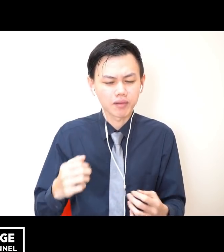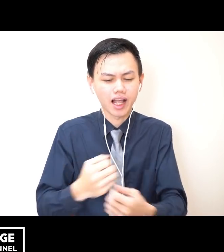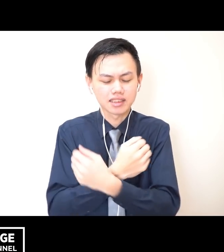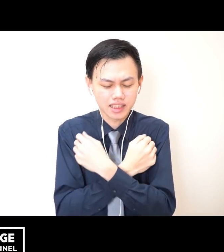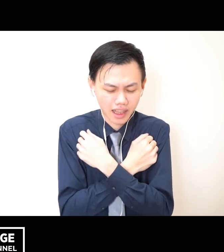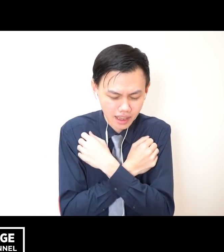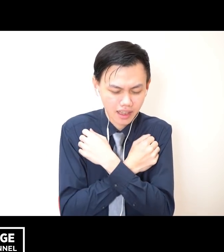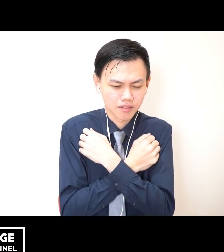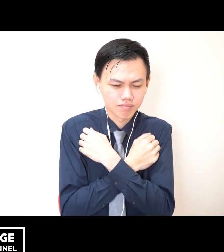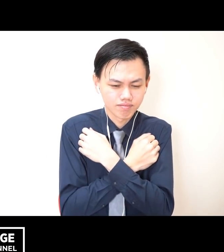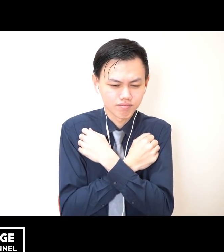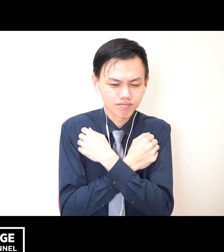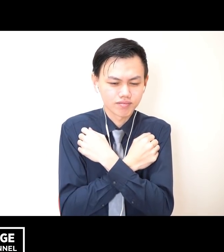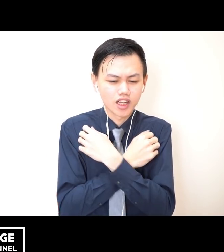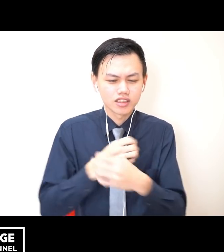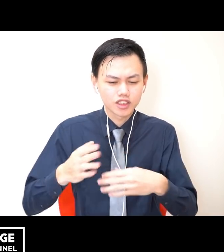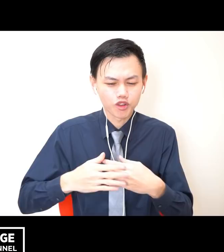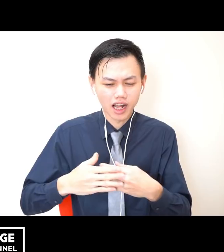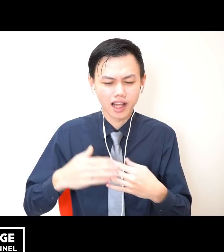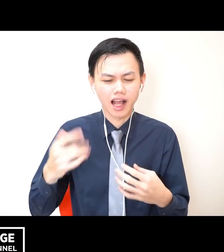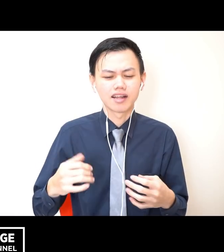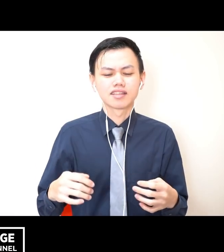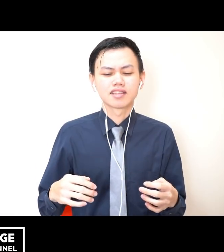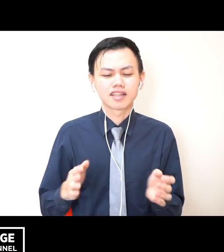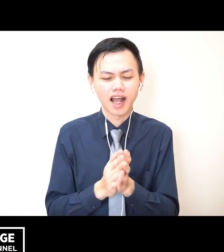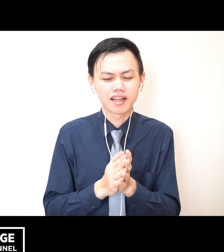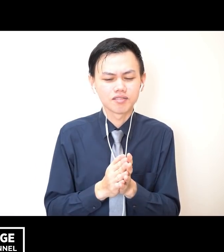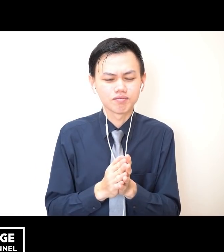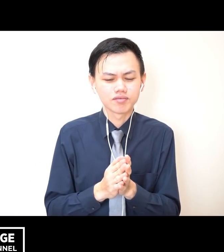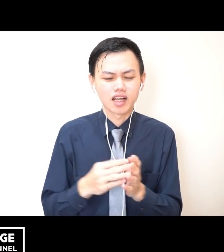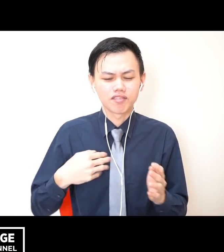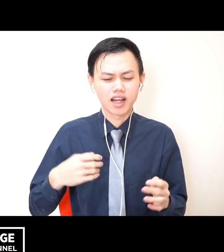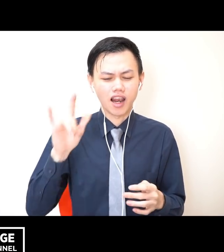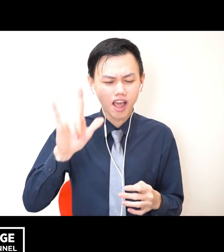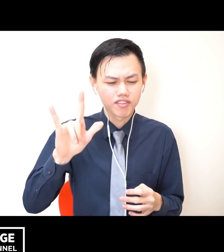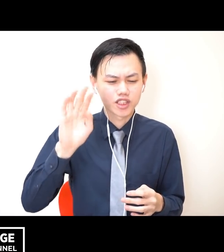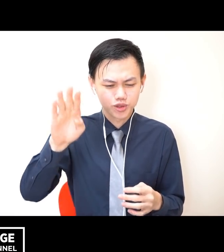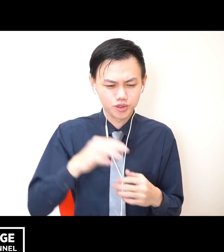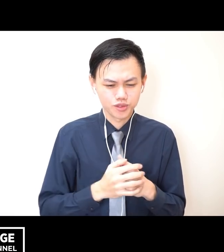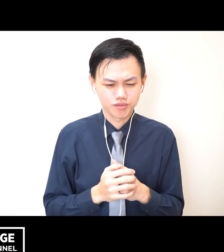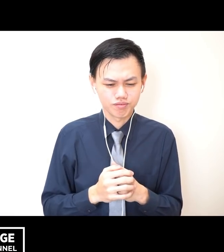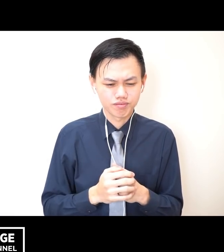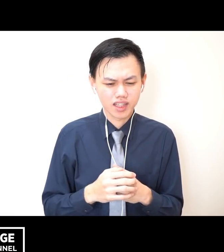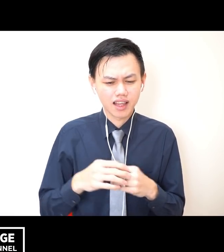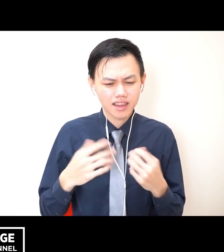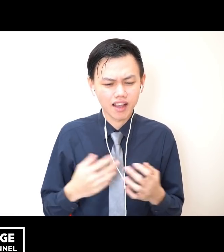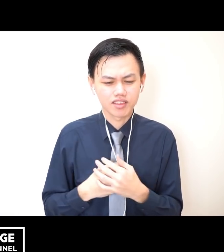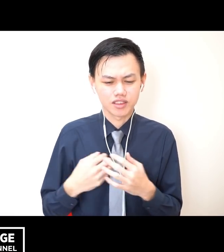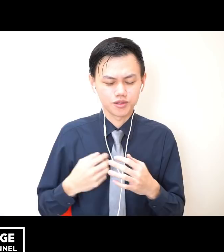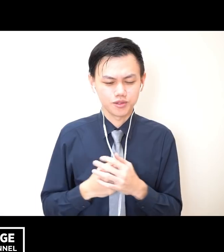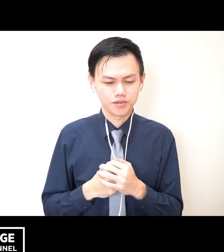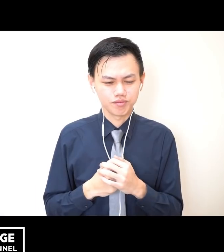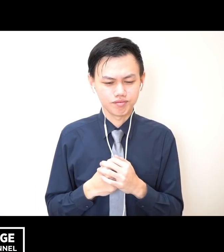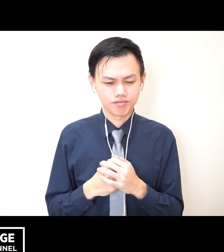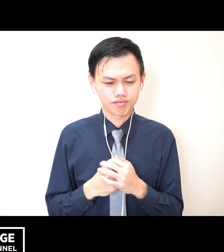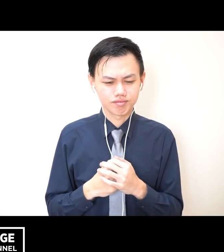God loves you. Dan ini membawa saya kepada ayat tema di hari Minggu Paskah ini di GMS,